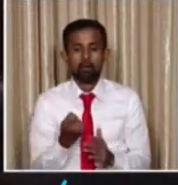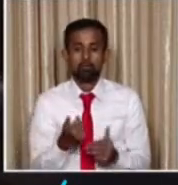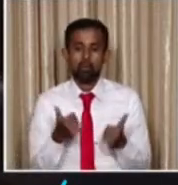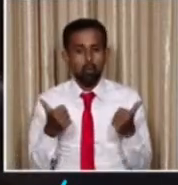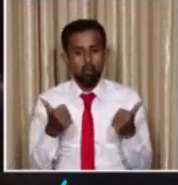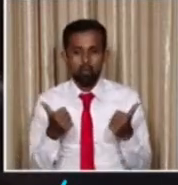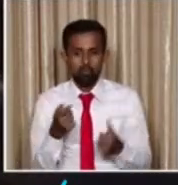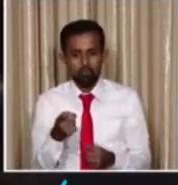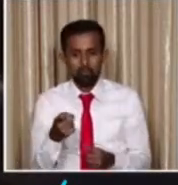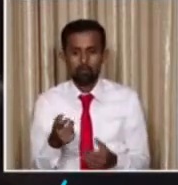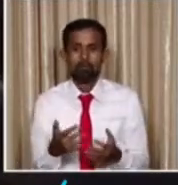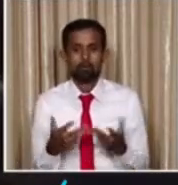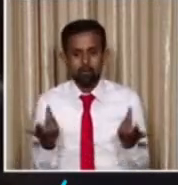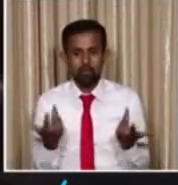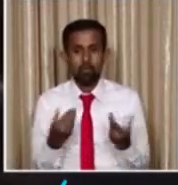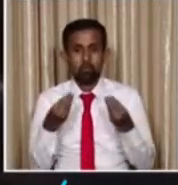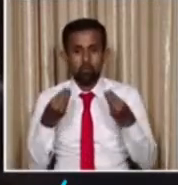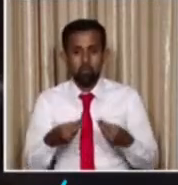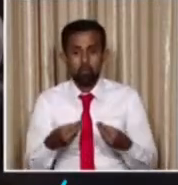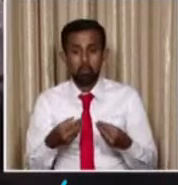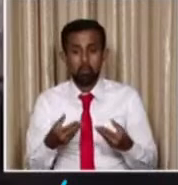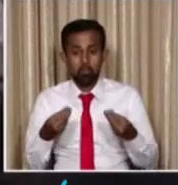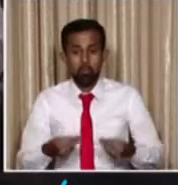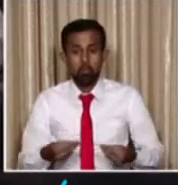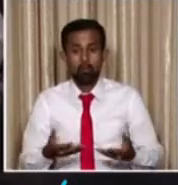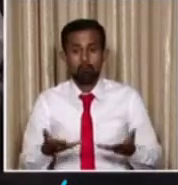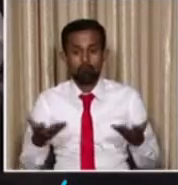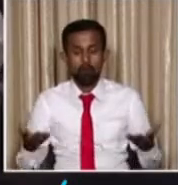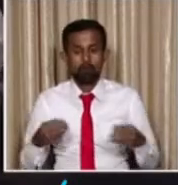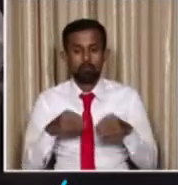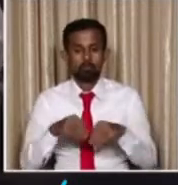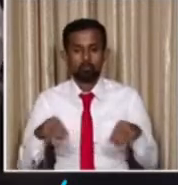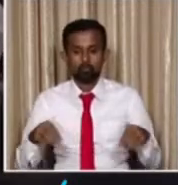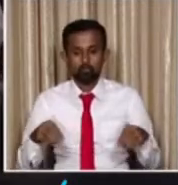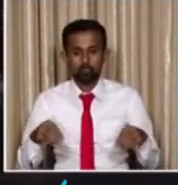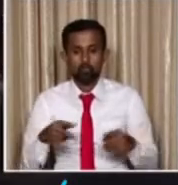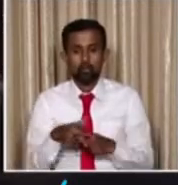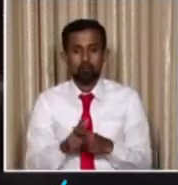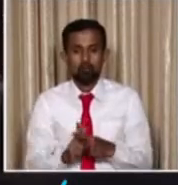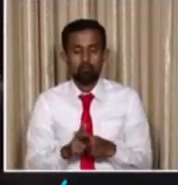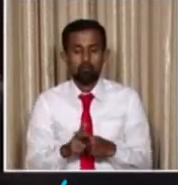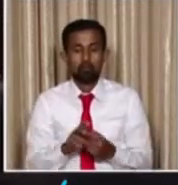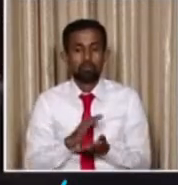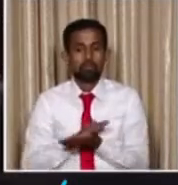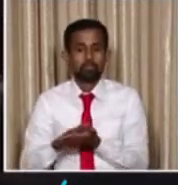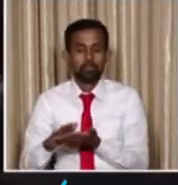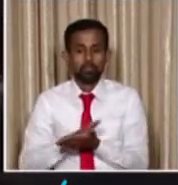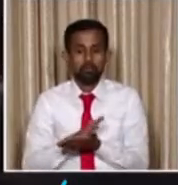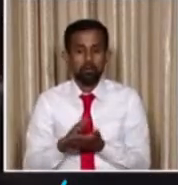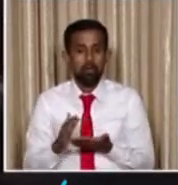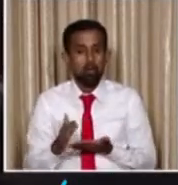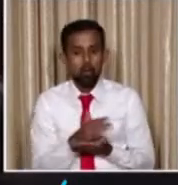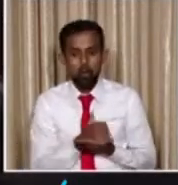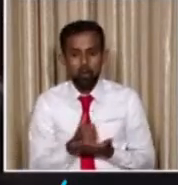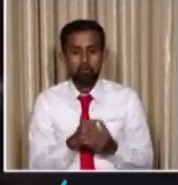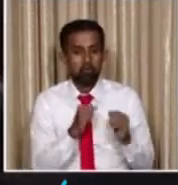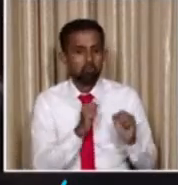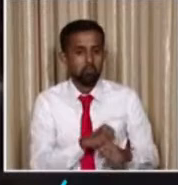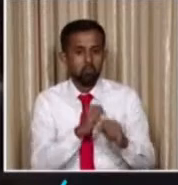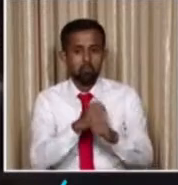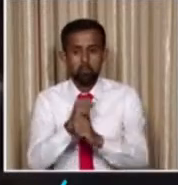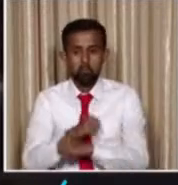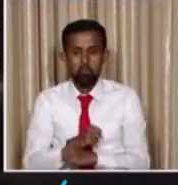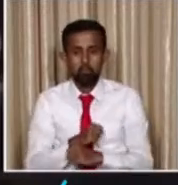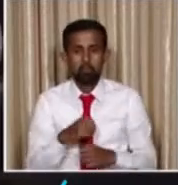පැත්තට ගිහිල්ලාද නෑ කඩාවැටීම තවත් වැඩි වෙලා කෘෂිකර්මාන්තේ කර්මාන්ත සේවා සියලුම ශේෂ්ඨයන් කඩන් වැටලා අද